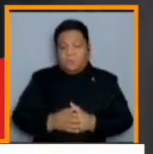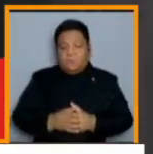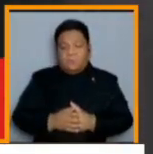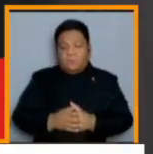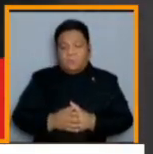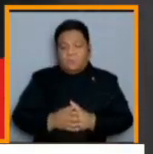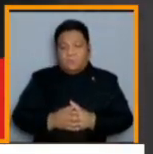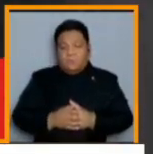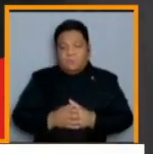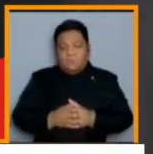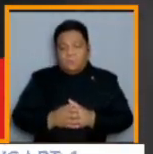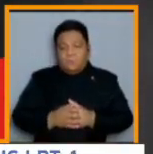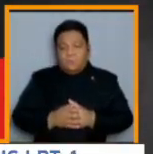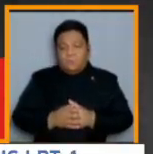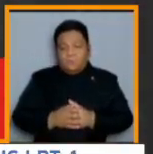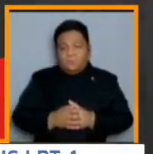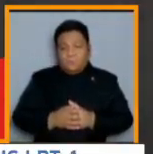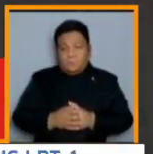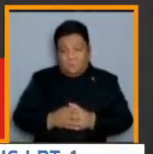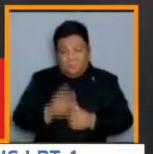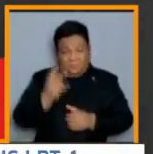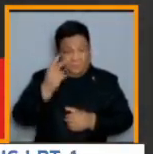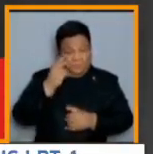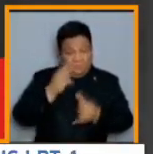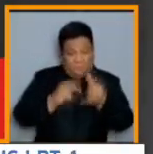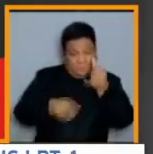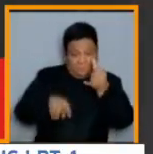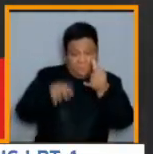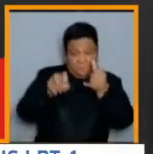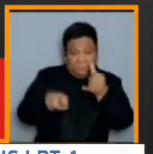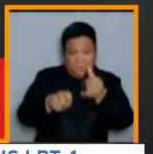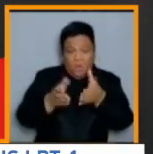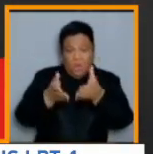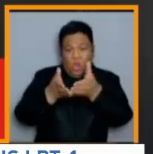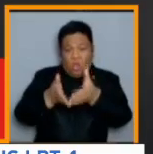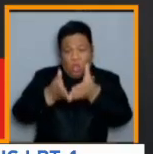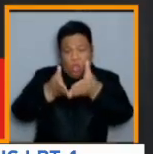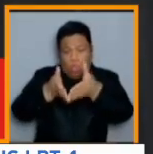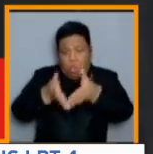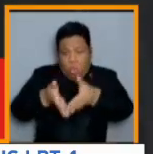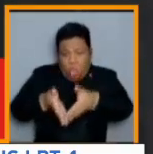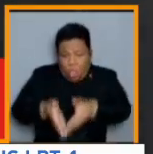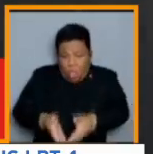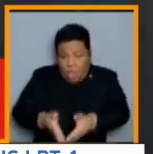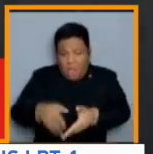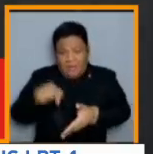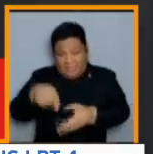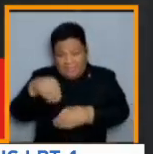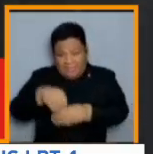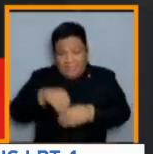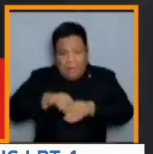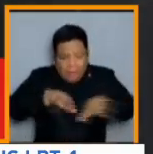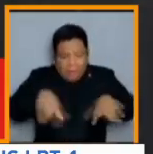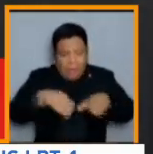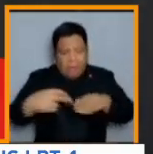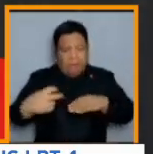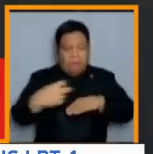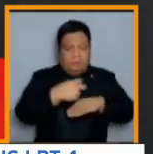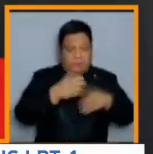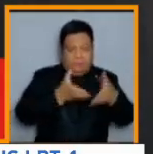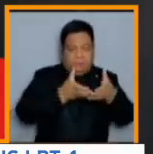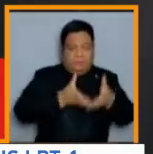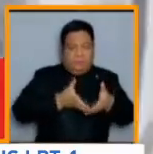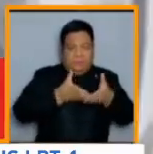Dako ng paglubog ng bangka at ang paglangoy ng mga sakay nito papunta sa barge na nagkataon namang bumabiyahin noon mula Surigao City